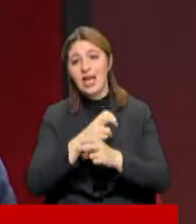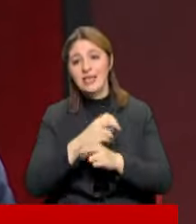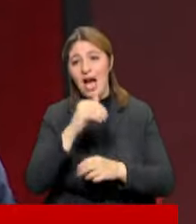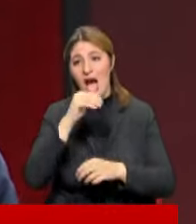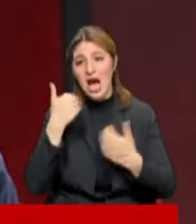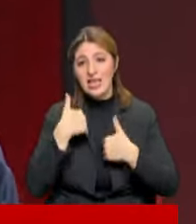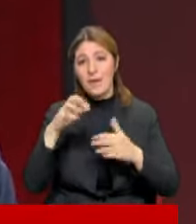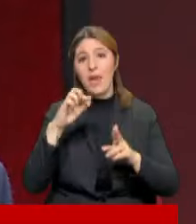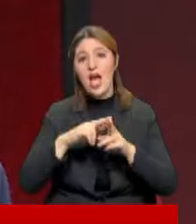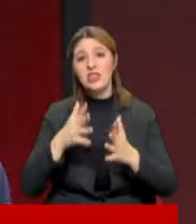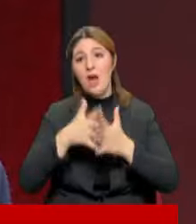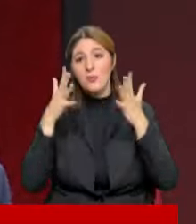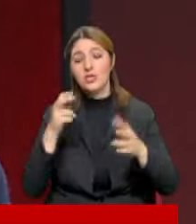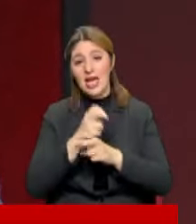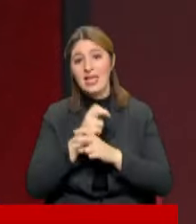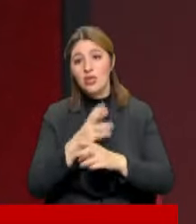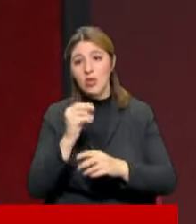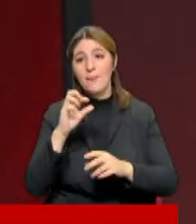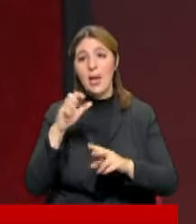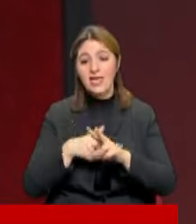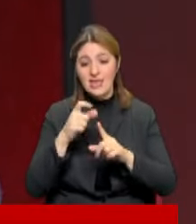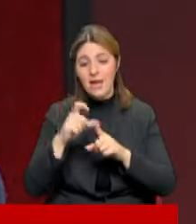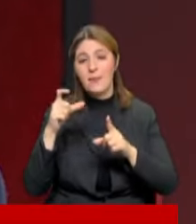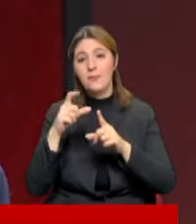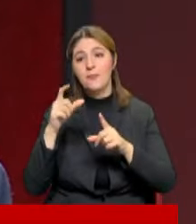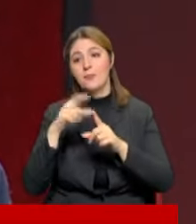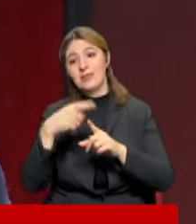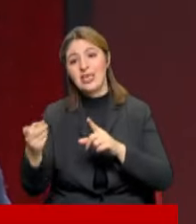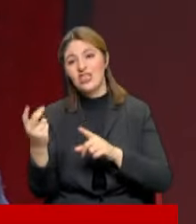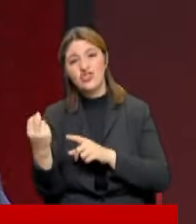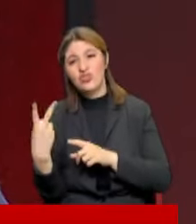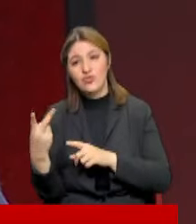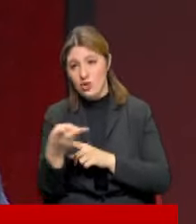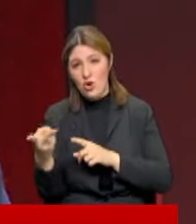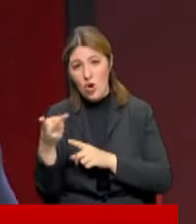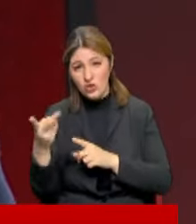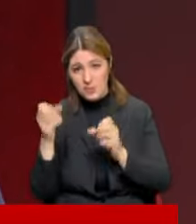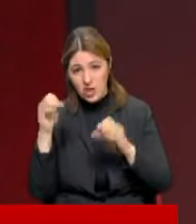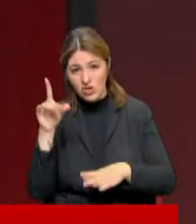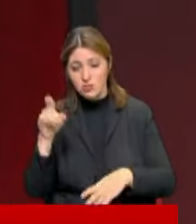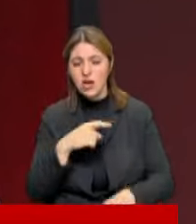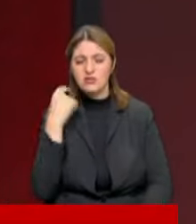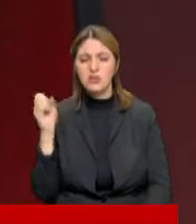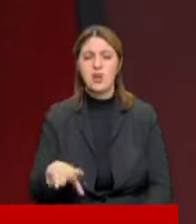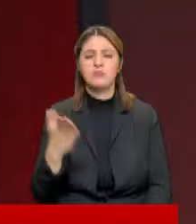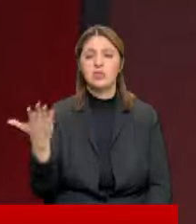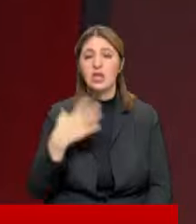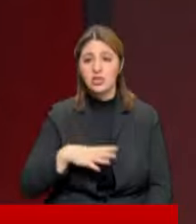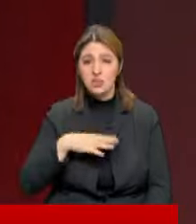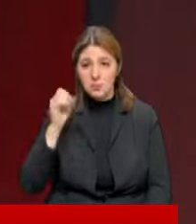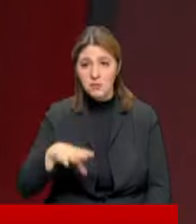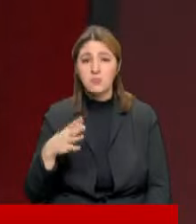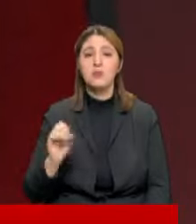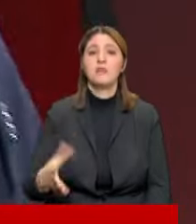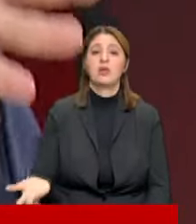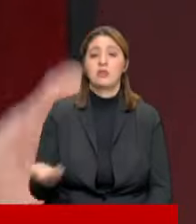gelen PKK'dan daha büyük haline gelen PYD YPG terör örgütü devletçi ne olacak silah bırakır mı kesinlikle bırakmaz istere bırakır mı